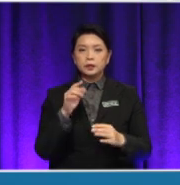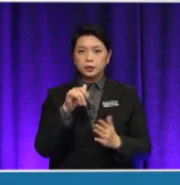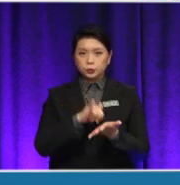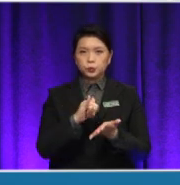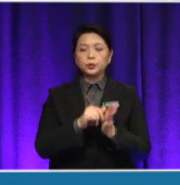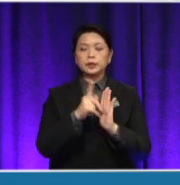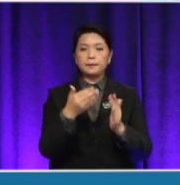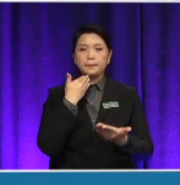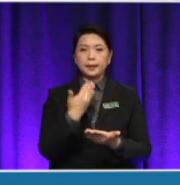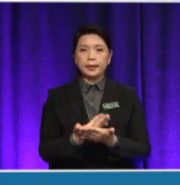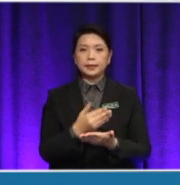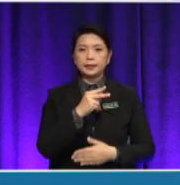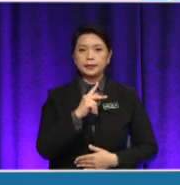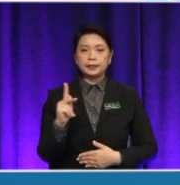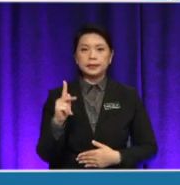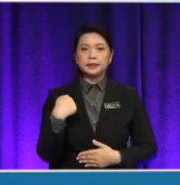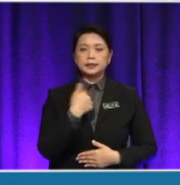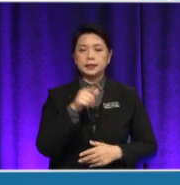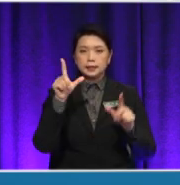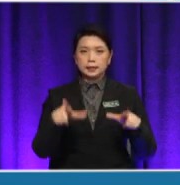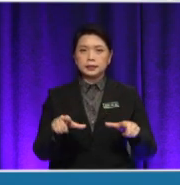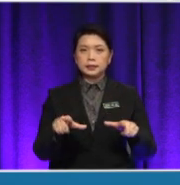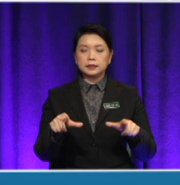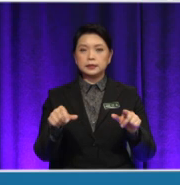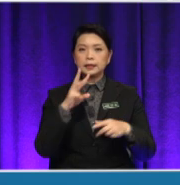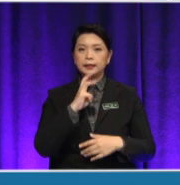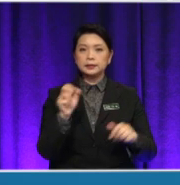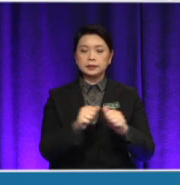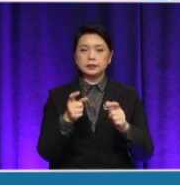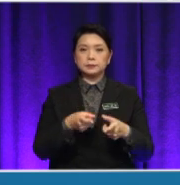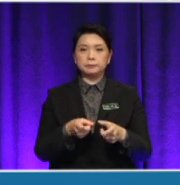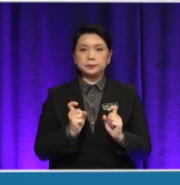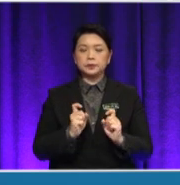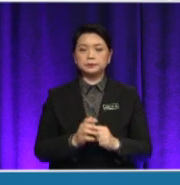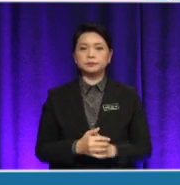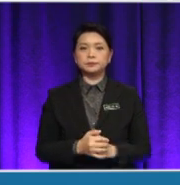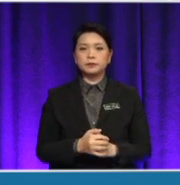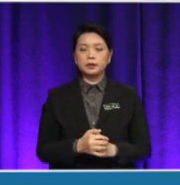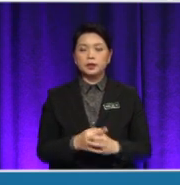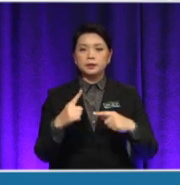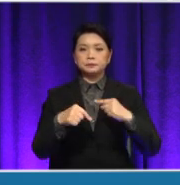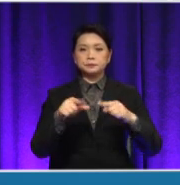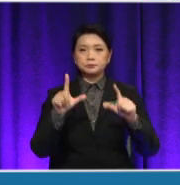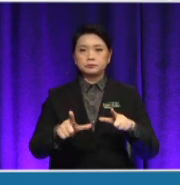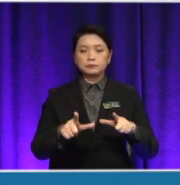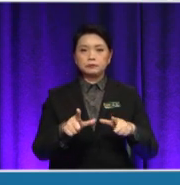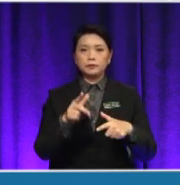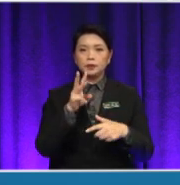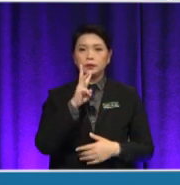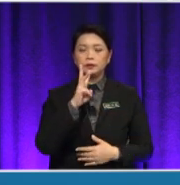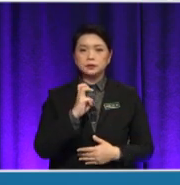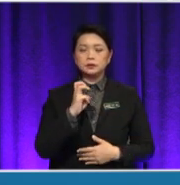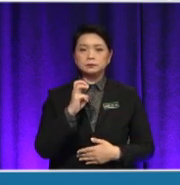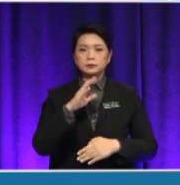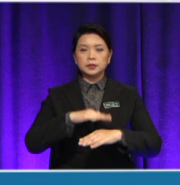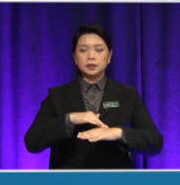ais. Dan seterusnya, aplikasi ais ke atas bahagian yang cedera harus diletakkan